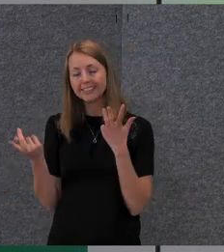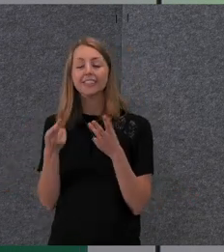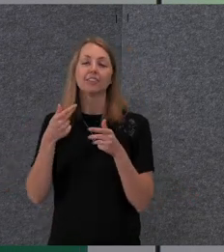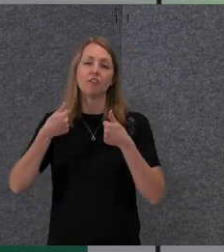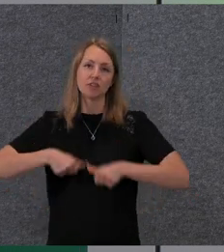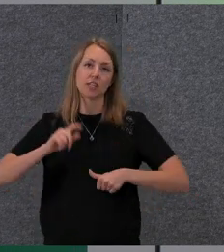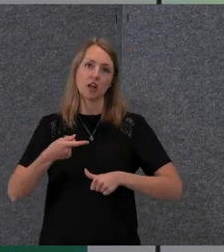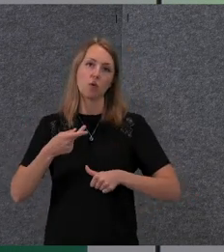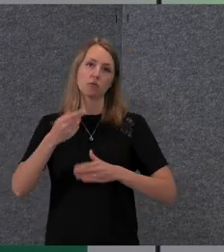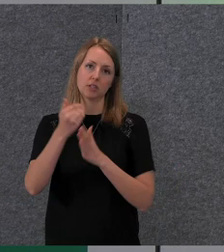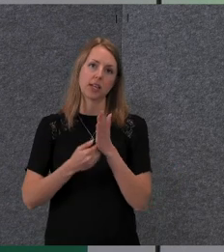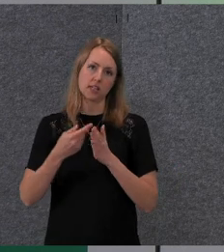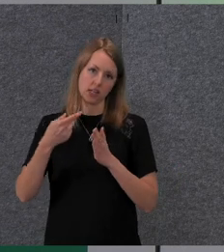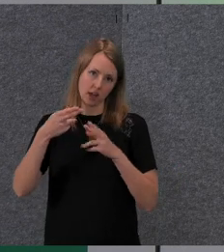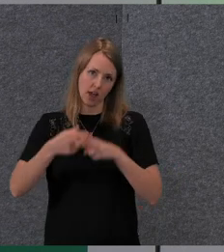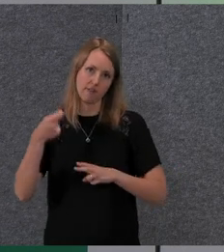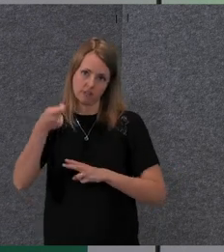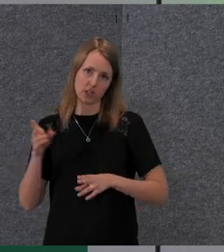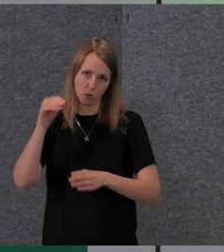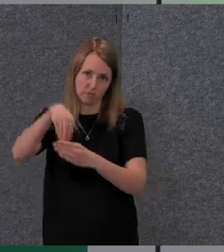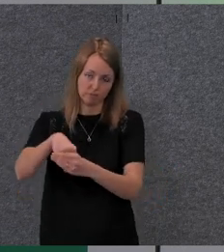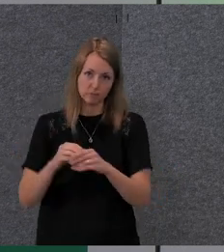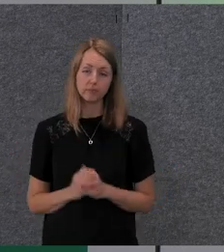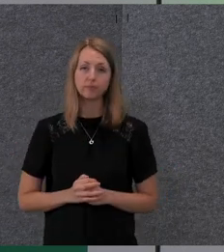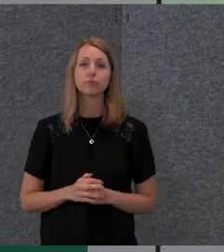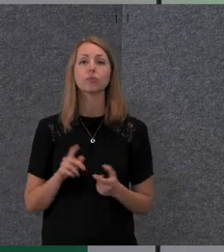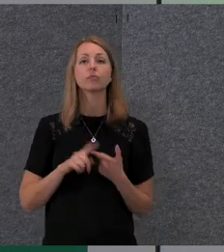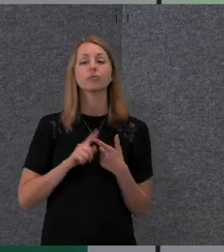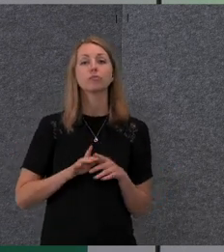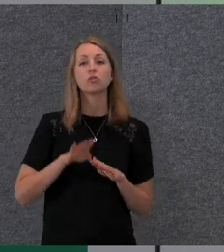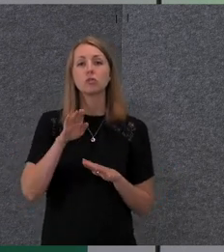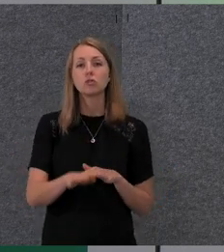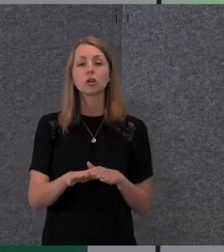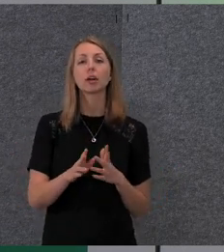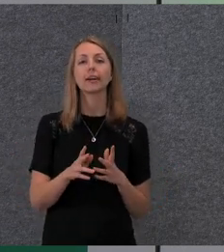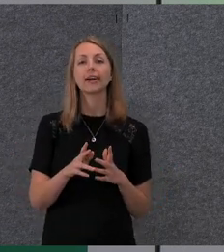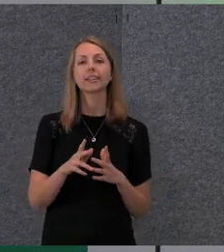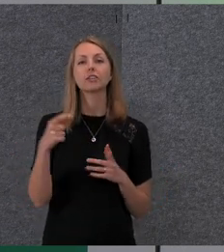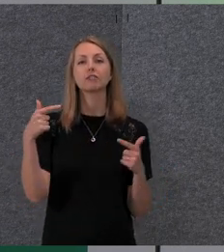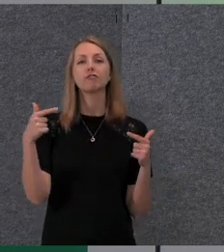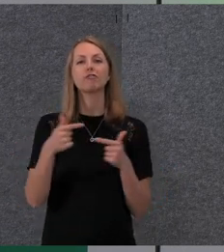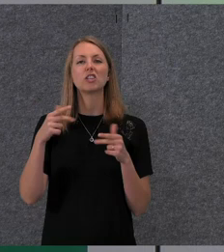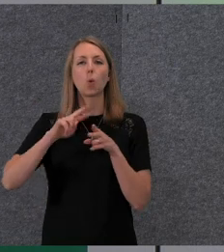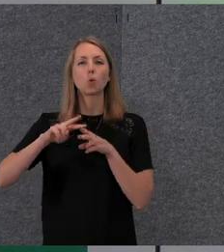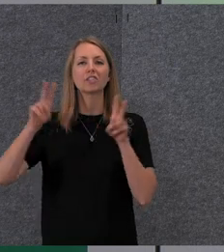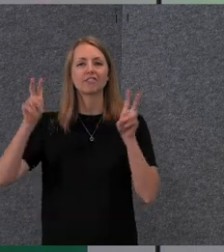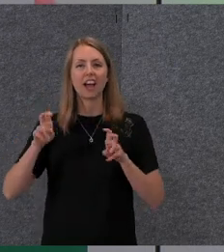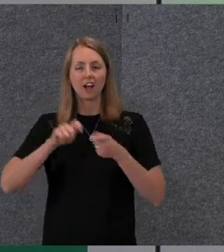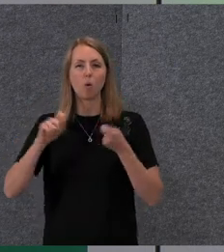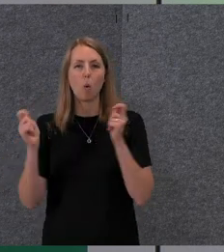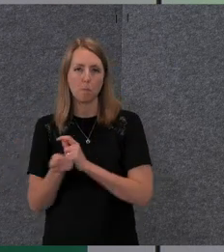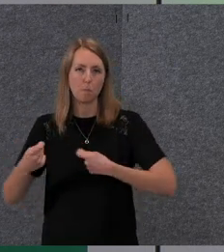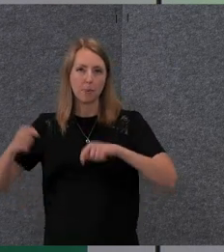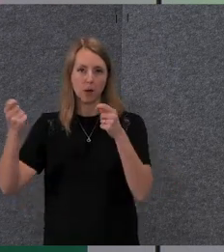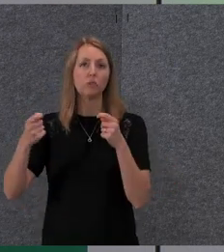gesetzlichen Rentenversicherung sind. Ein zweiter Schritt wäre der Umbau, die Transformation der sogenannten Versorgungswerke, die nicht